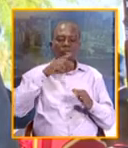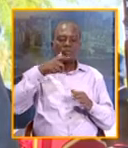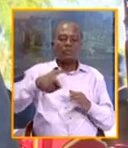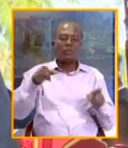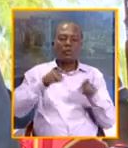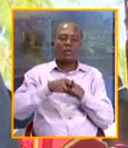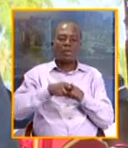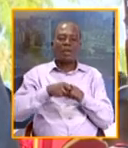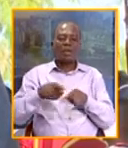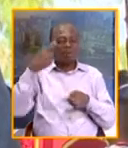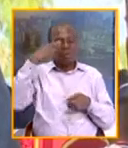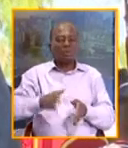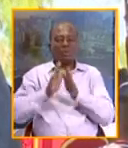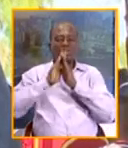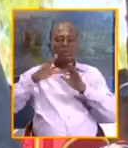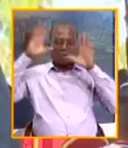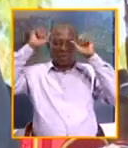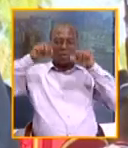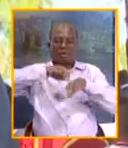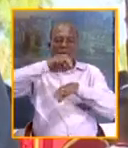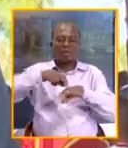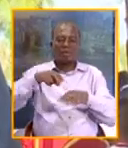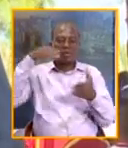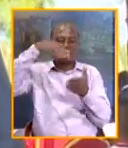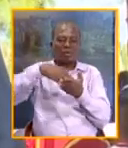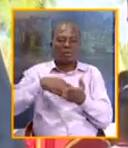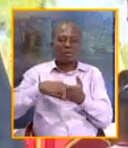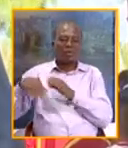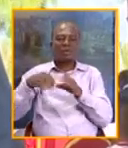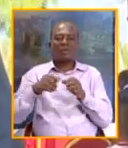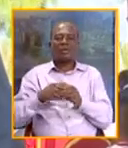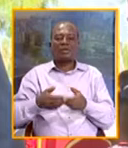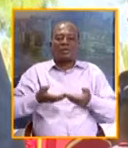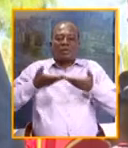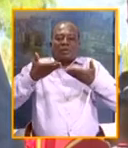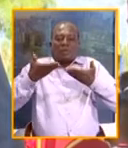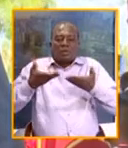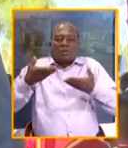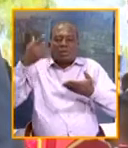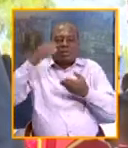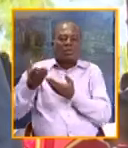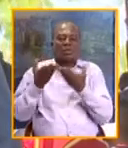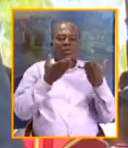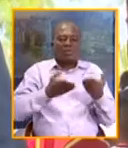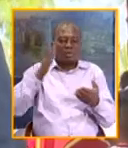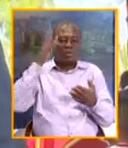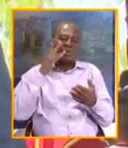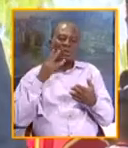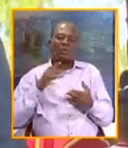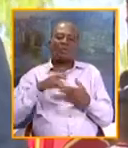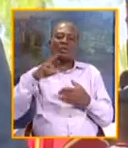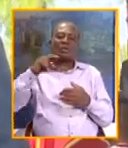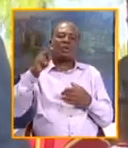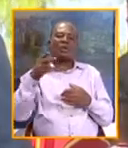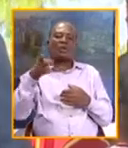on demande à présent la république une fois de plus de faire de grands sacrifices pour porter les couleurs du rhdp